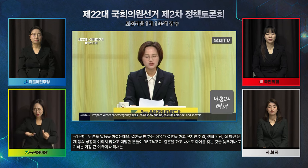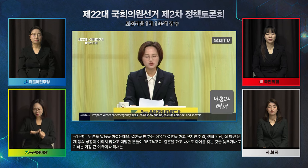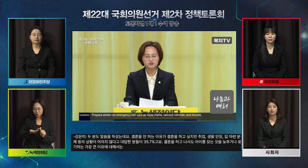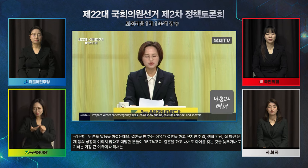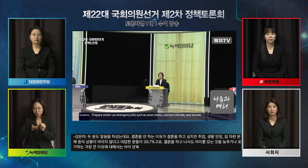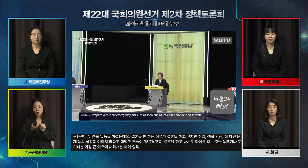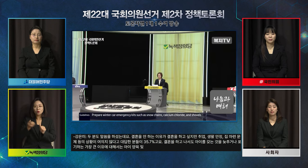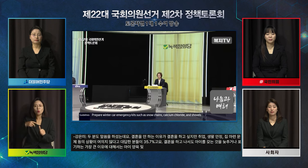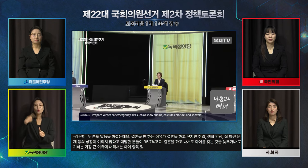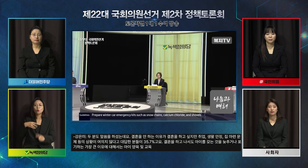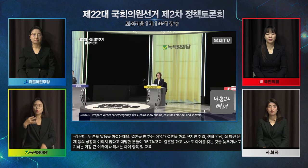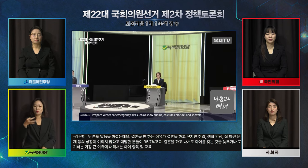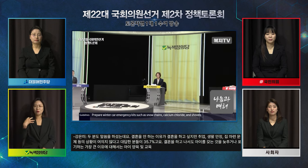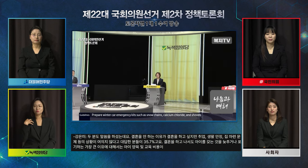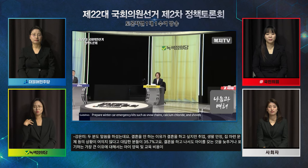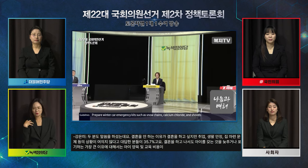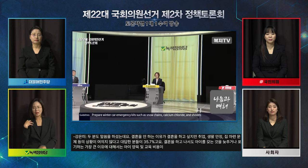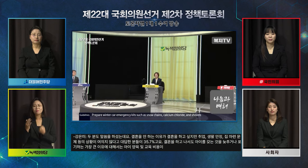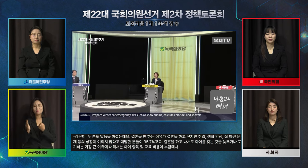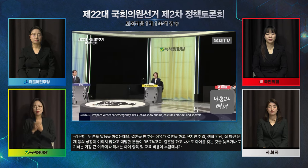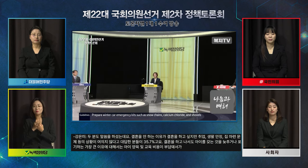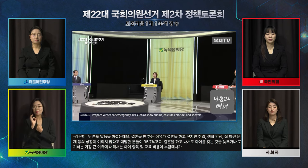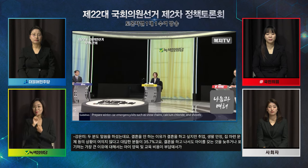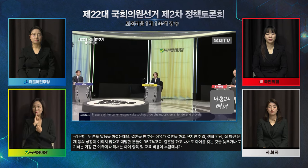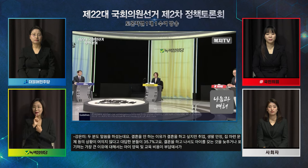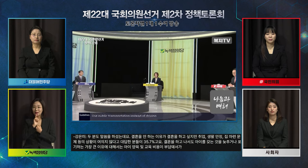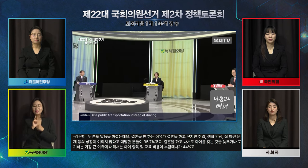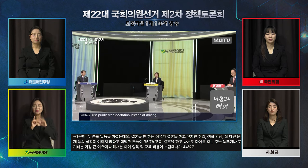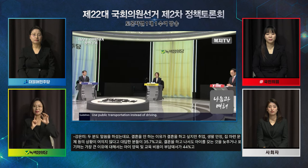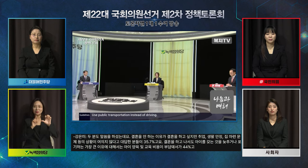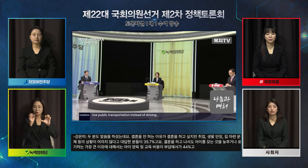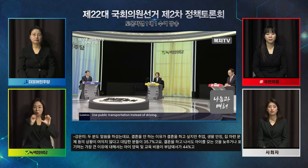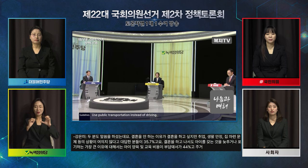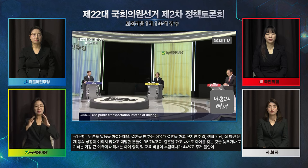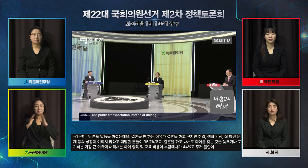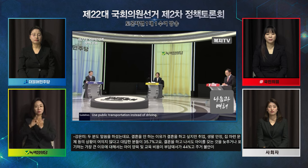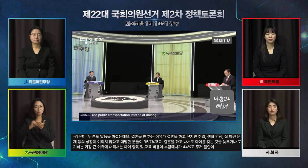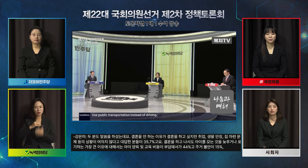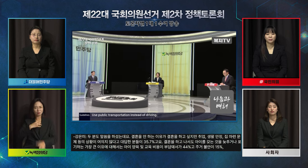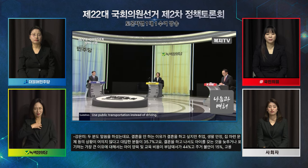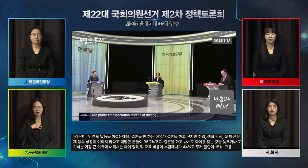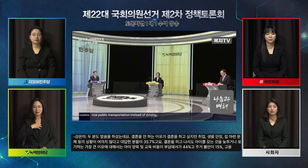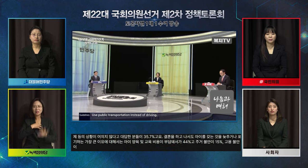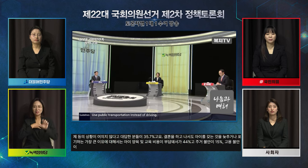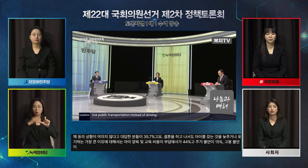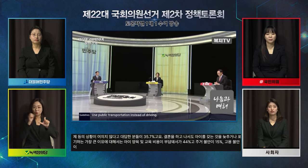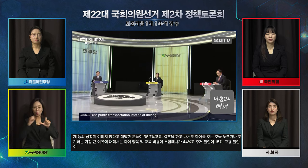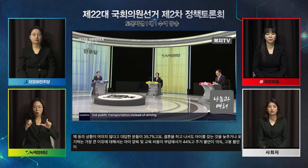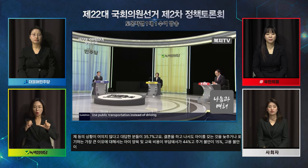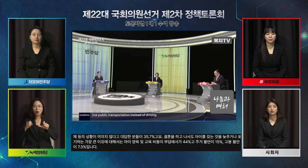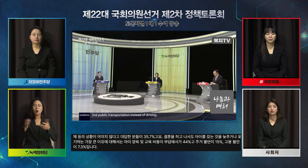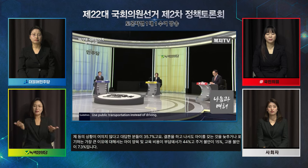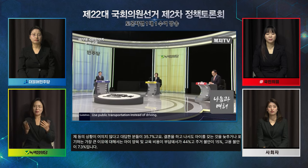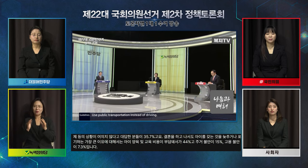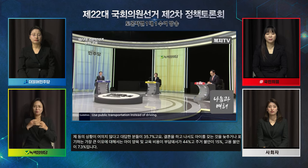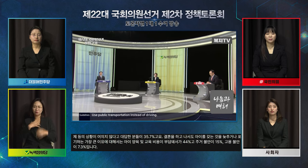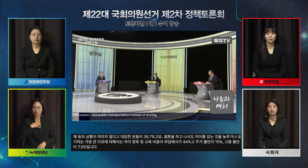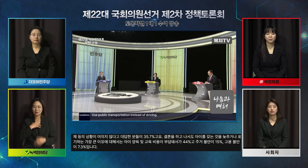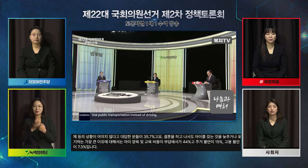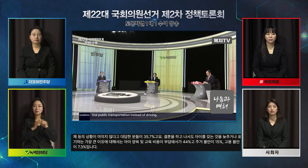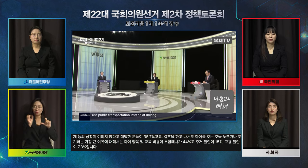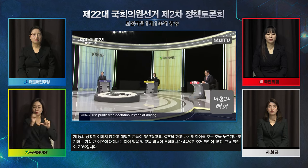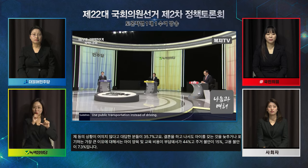및 교육비용이 부담돼서가 44%고 주거불안이 15%, 고용불안이 7.3%입니다. 그런